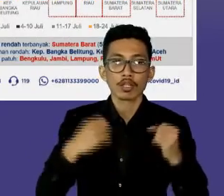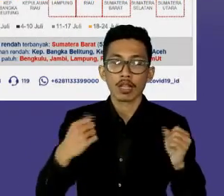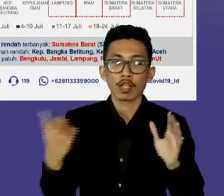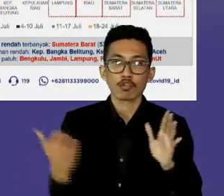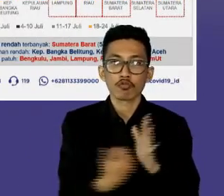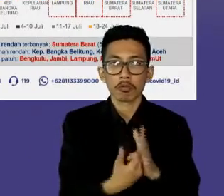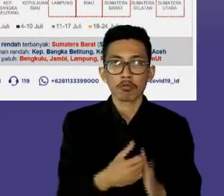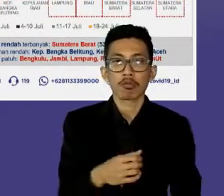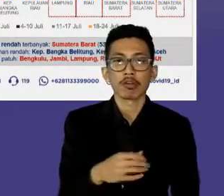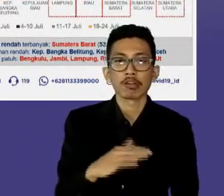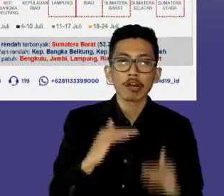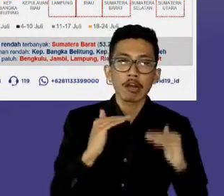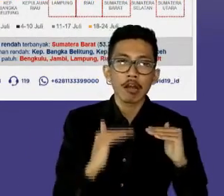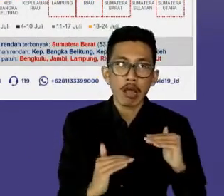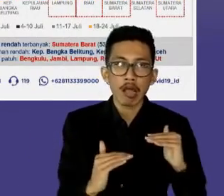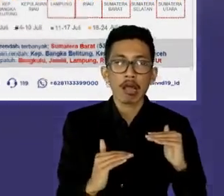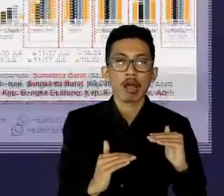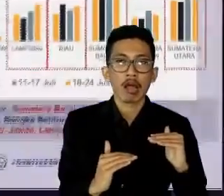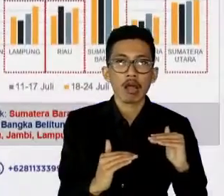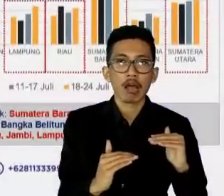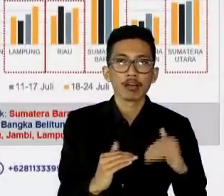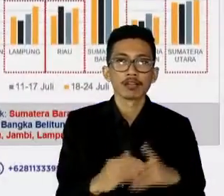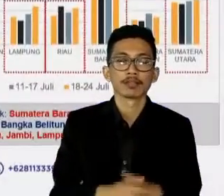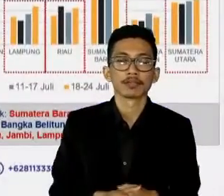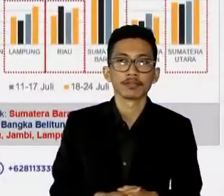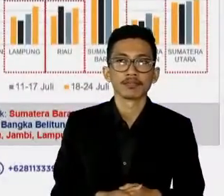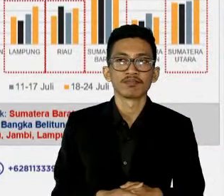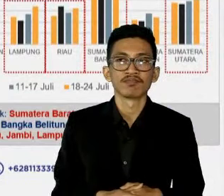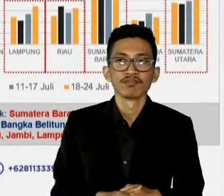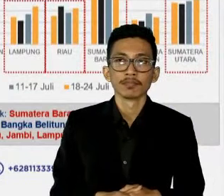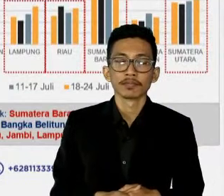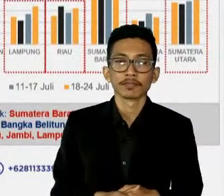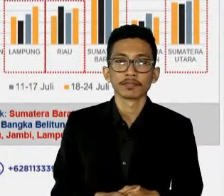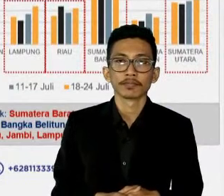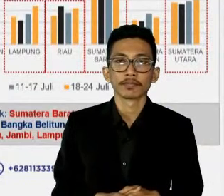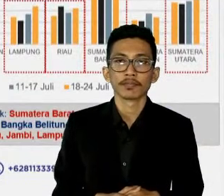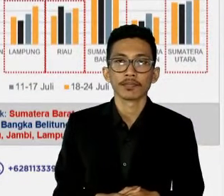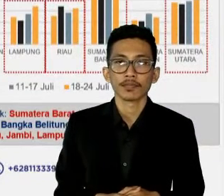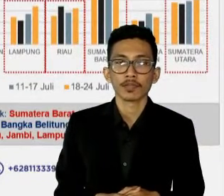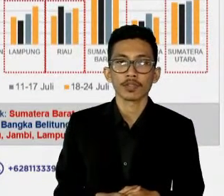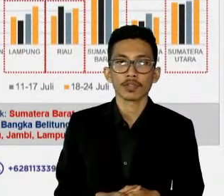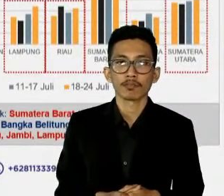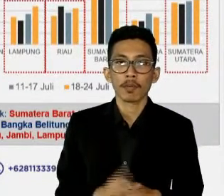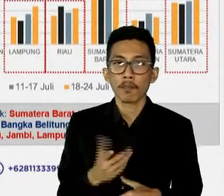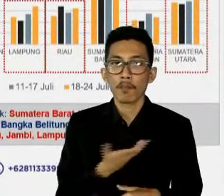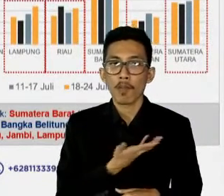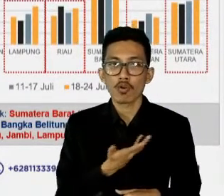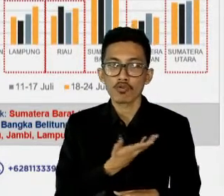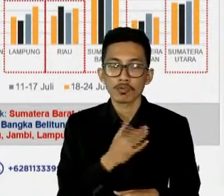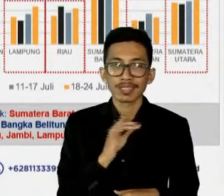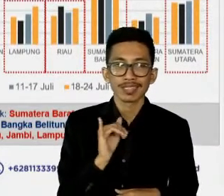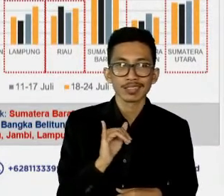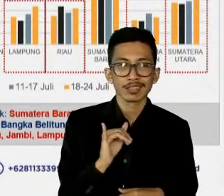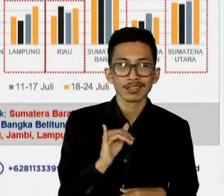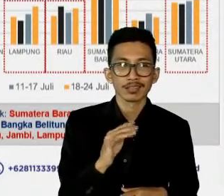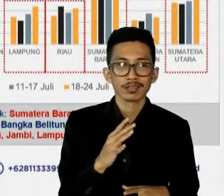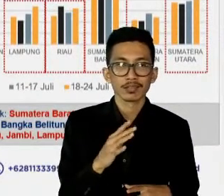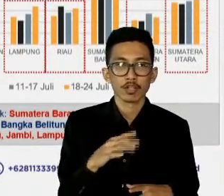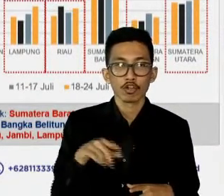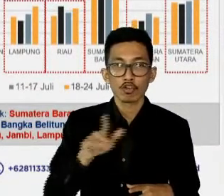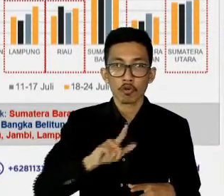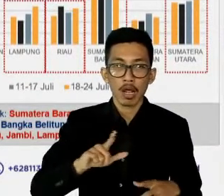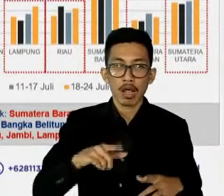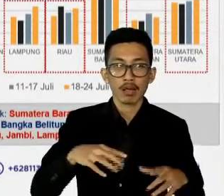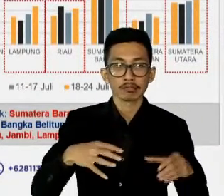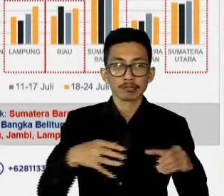pengen gambarnya yang pendek-pendek gitu ya, karena kita pengen luasan cakupan kelurahan desanya semakin sedikit yang nggak patuh. Jangan sampai dia